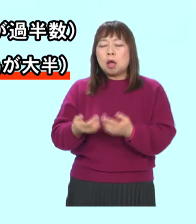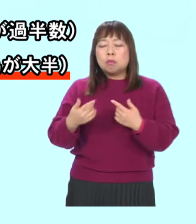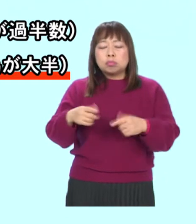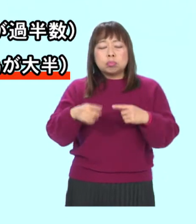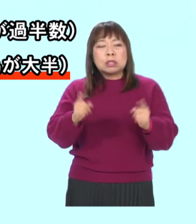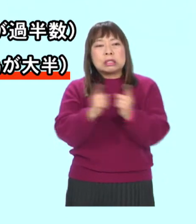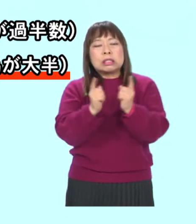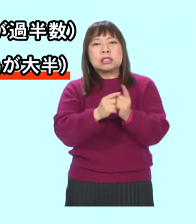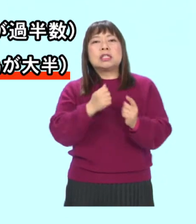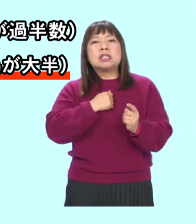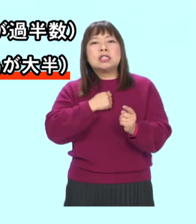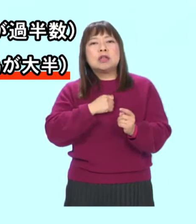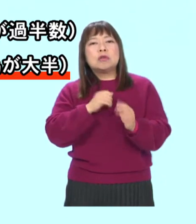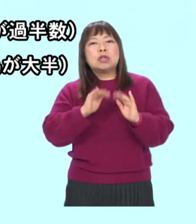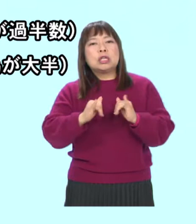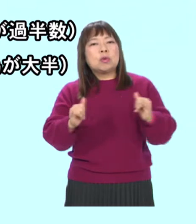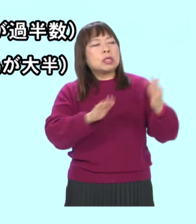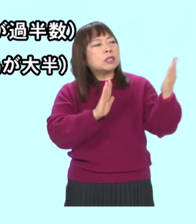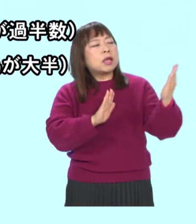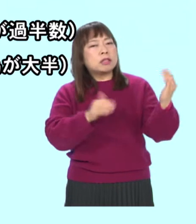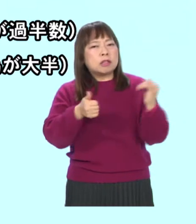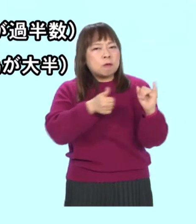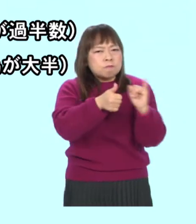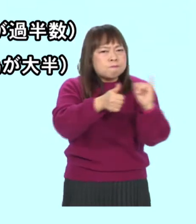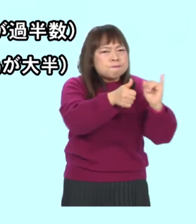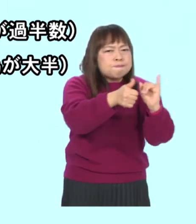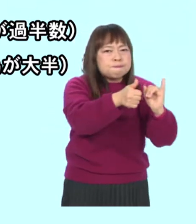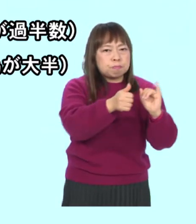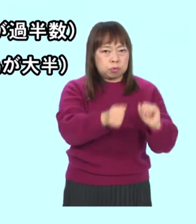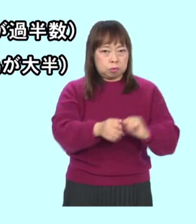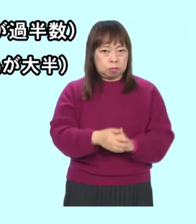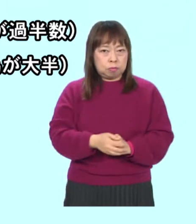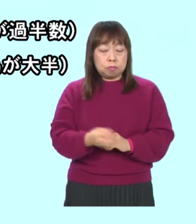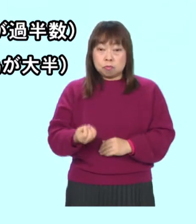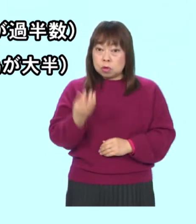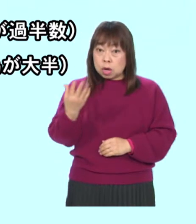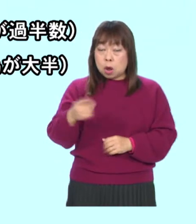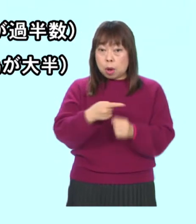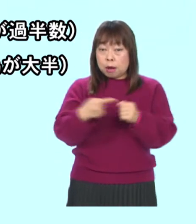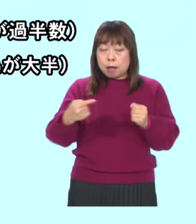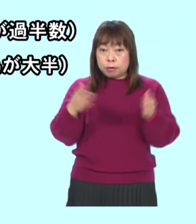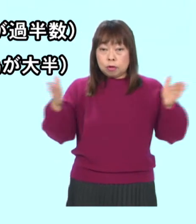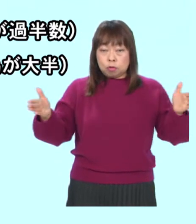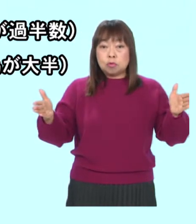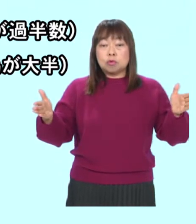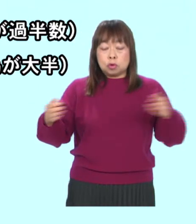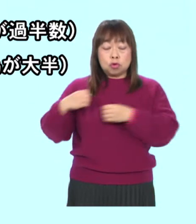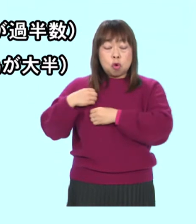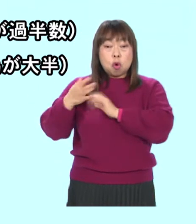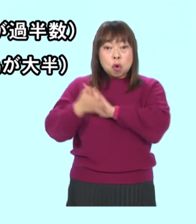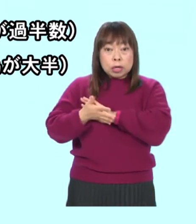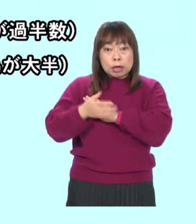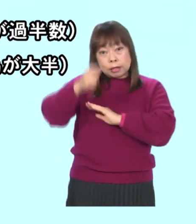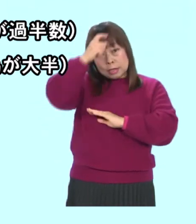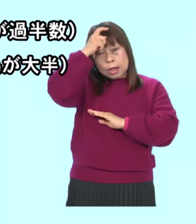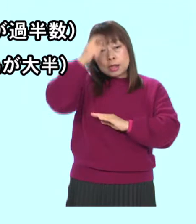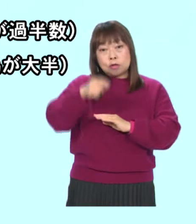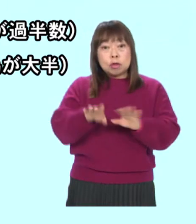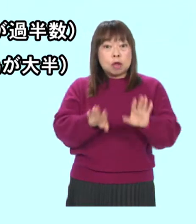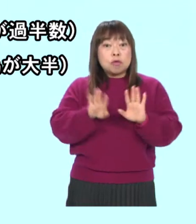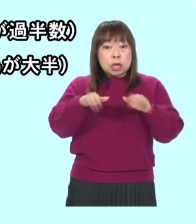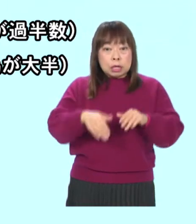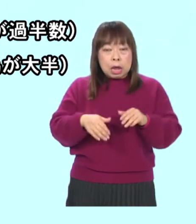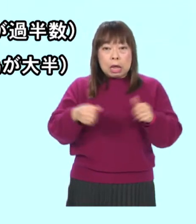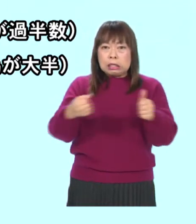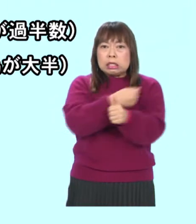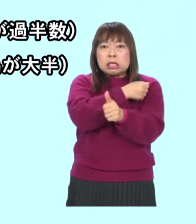のストーカー行為でした。令和元年中、兵庫県警察で受理した DV 事案の相